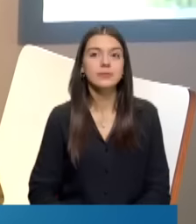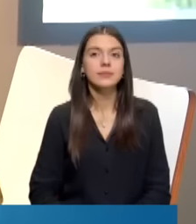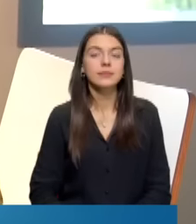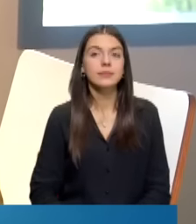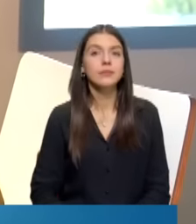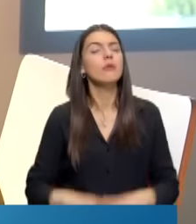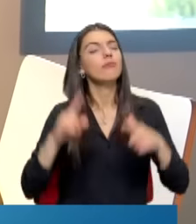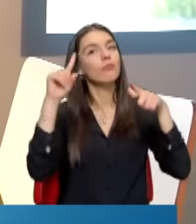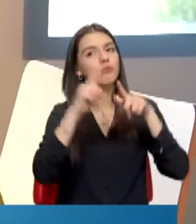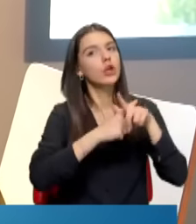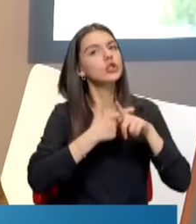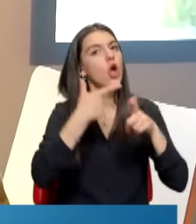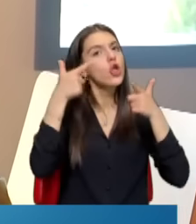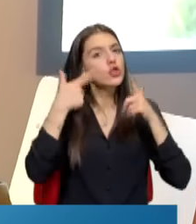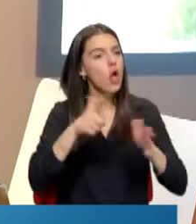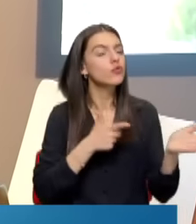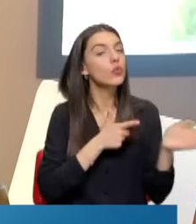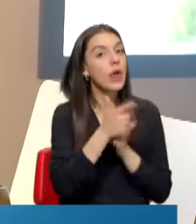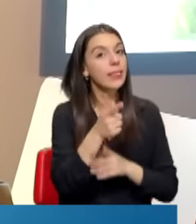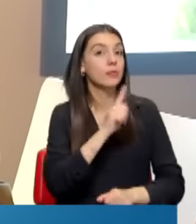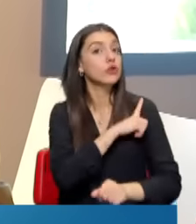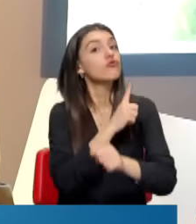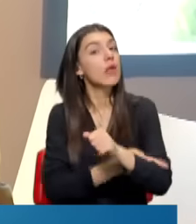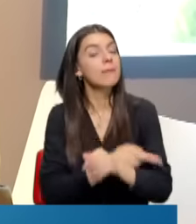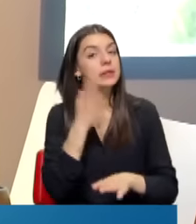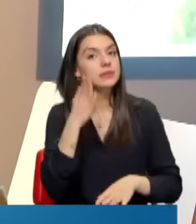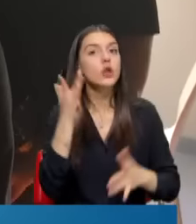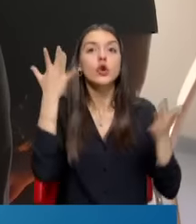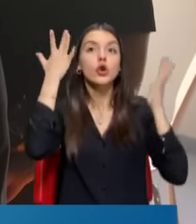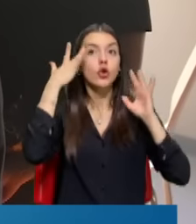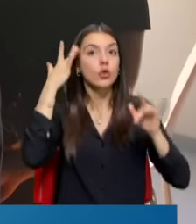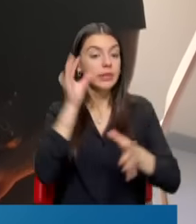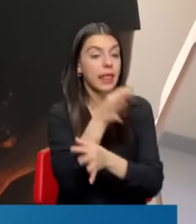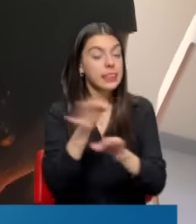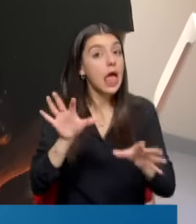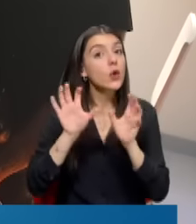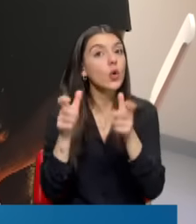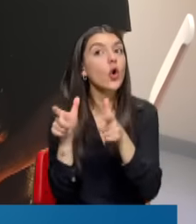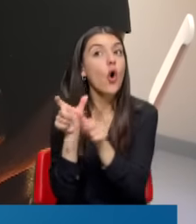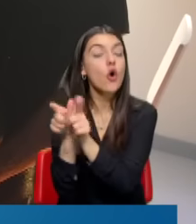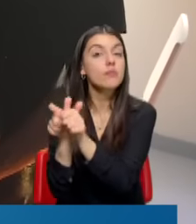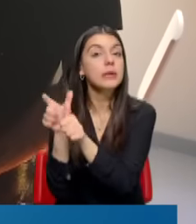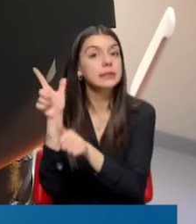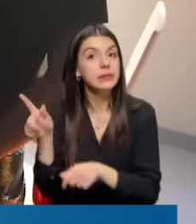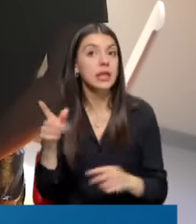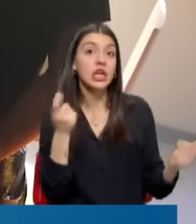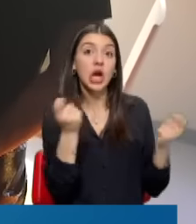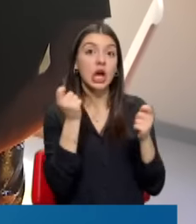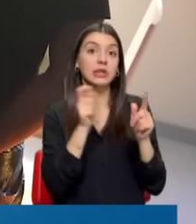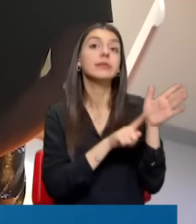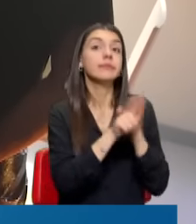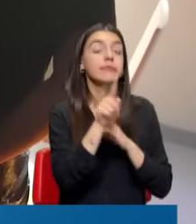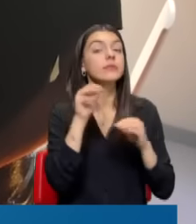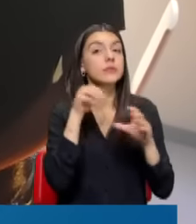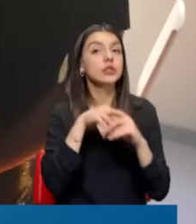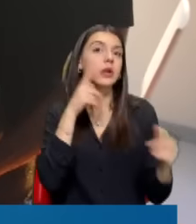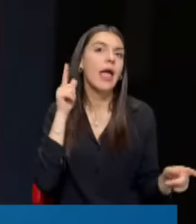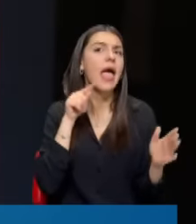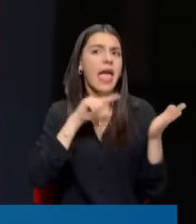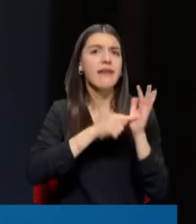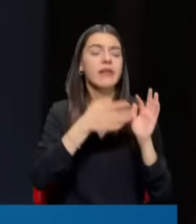çalışın. Proje, köylerde üretimin güçlendirilmesini, kültürel değerlerin korunmasını ve istihdamın artırılmasını amaçlıyor.